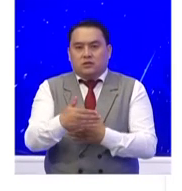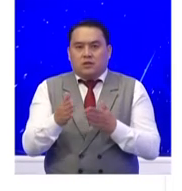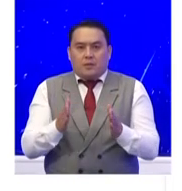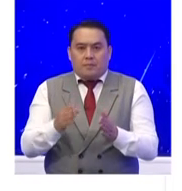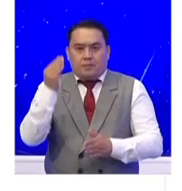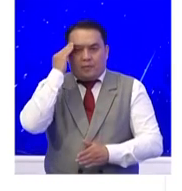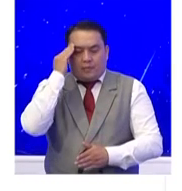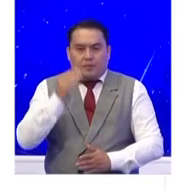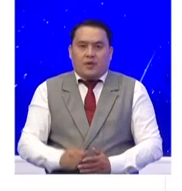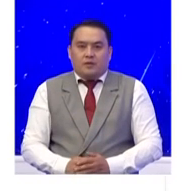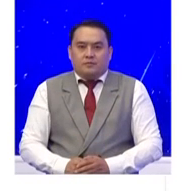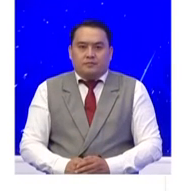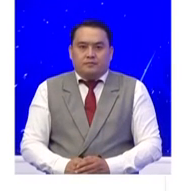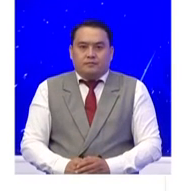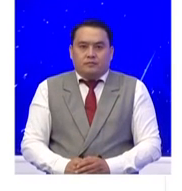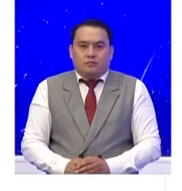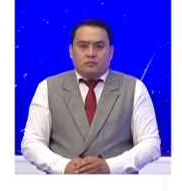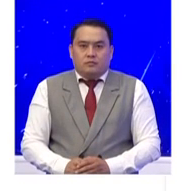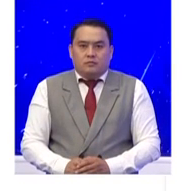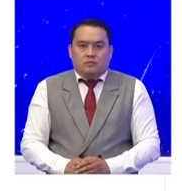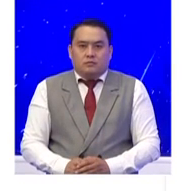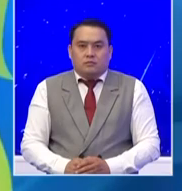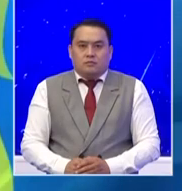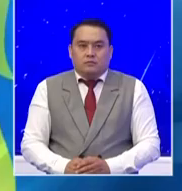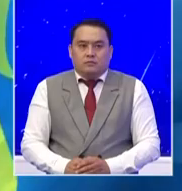строгих эпидемиологических мер.